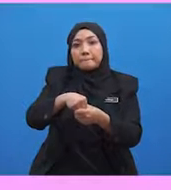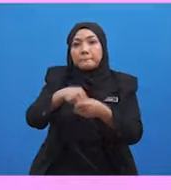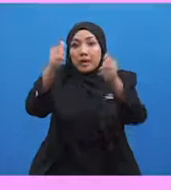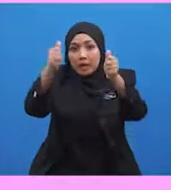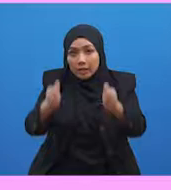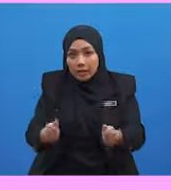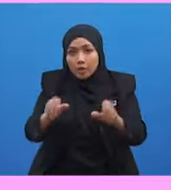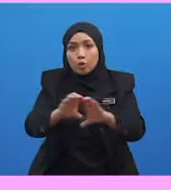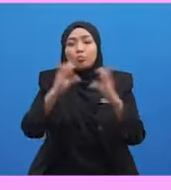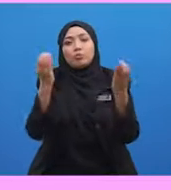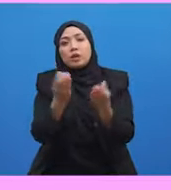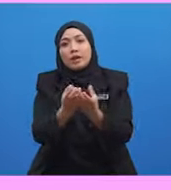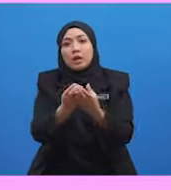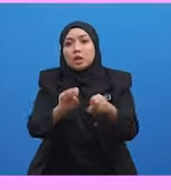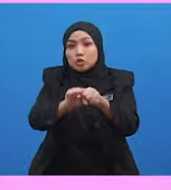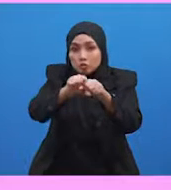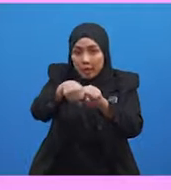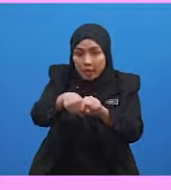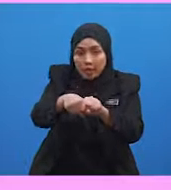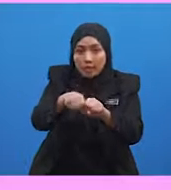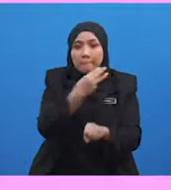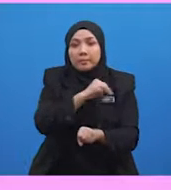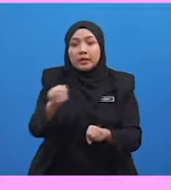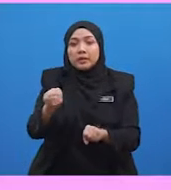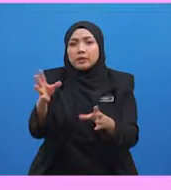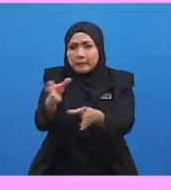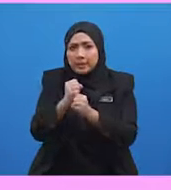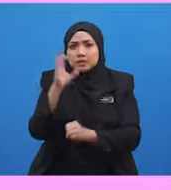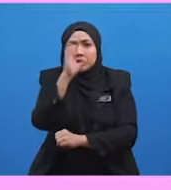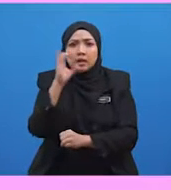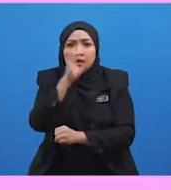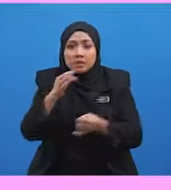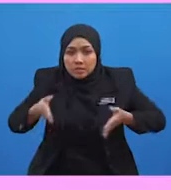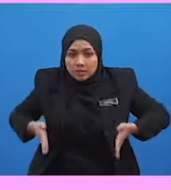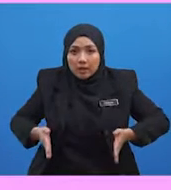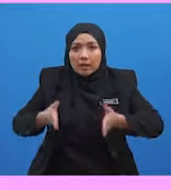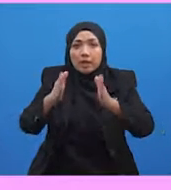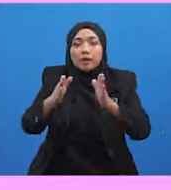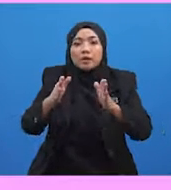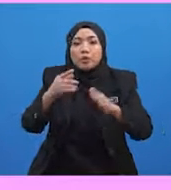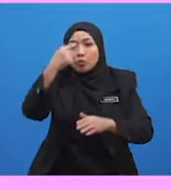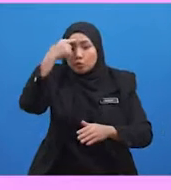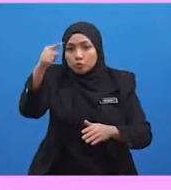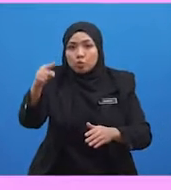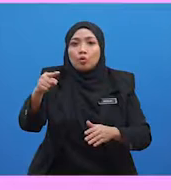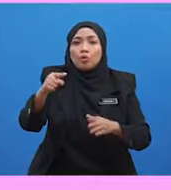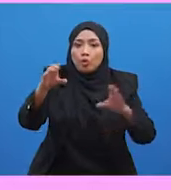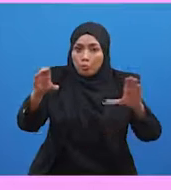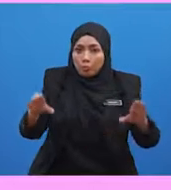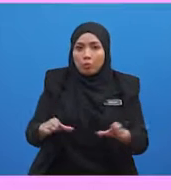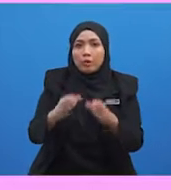kumpulan supaya mereka dapat mencari jalan penyelesaian